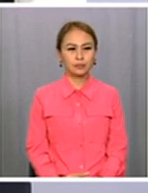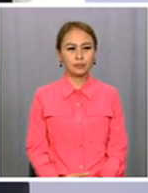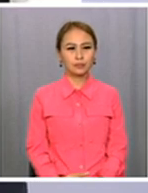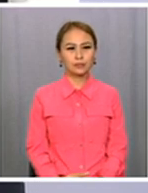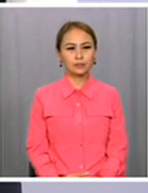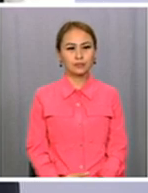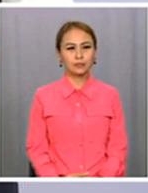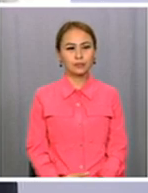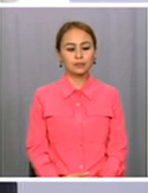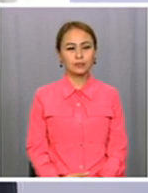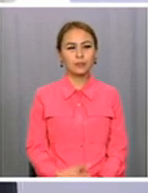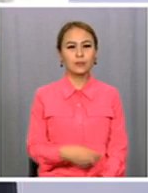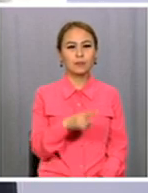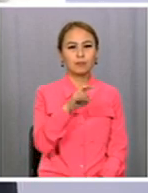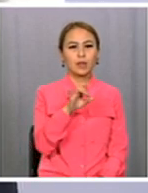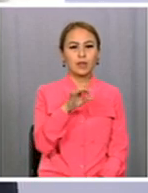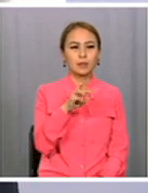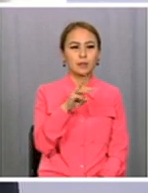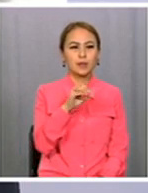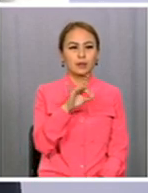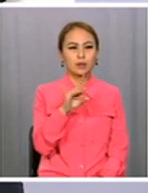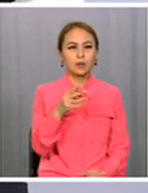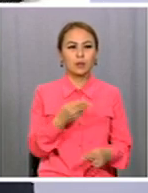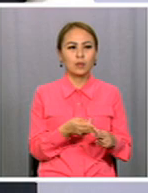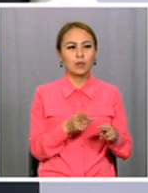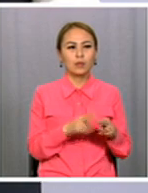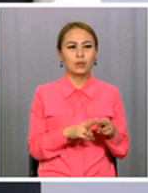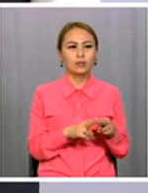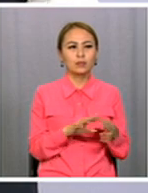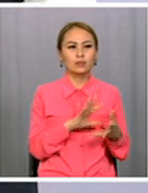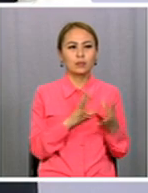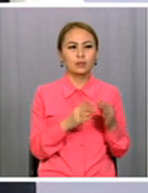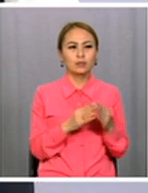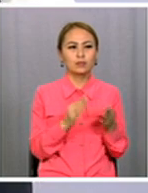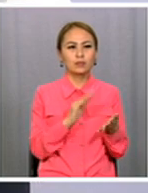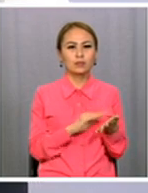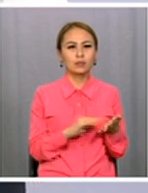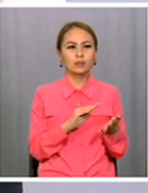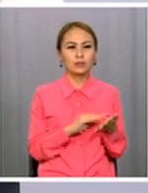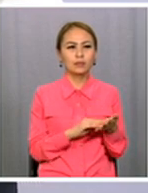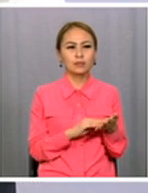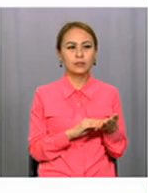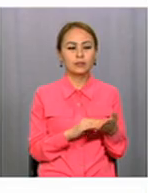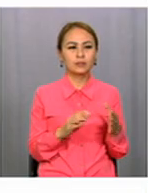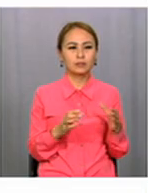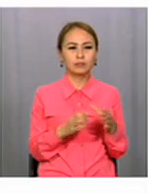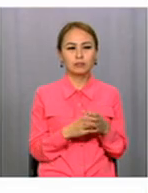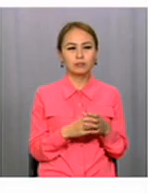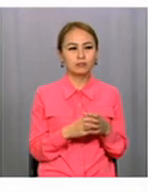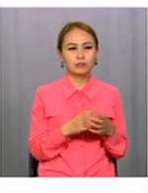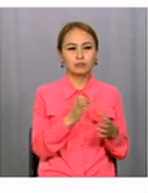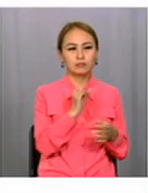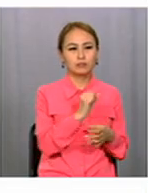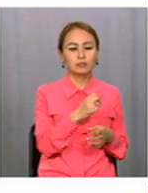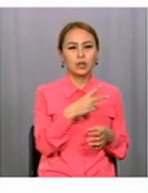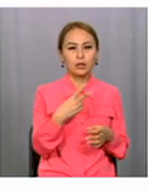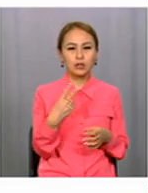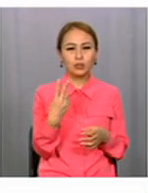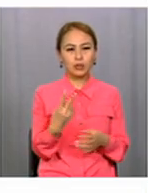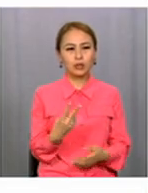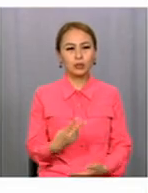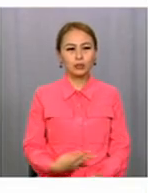Яғни периметр ол квадраттың қабырғасын 4 еселегенге тең болады. Енді осы формуланы